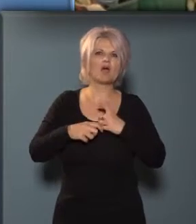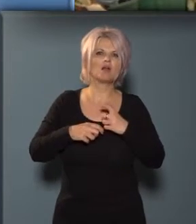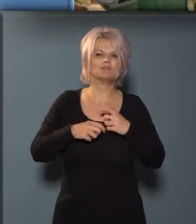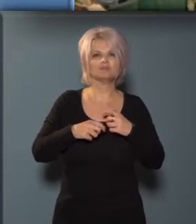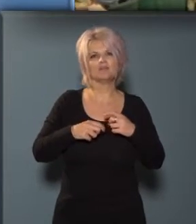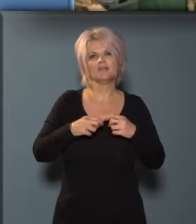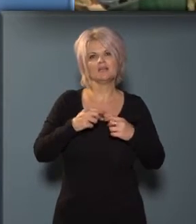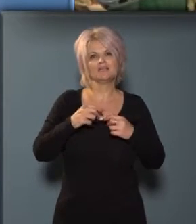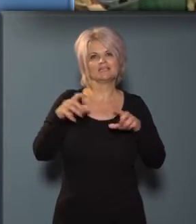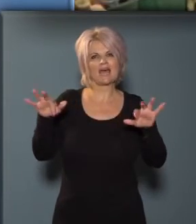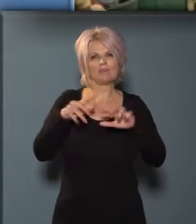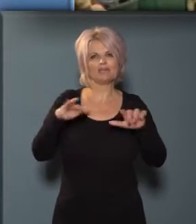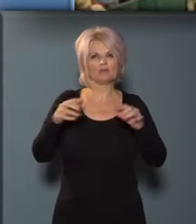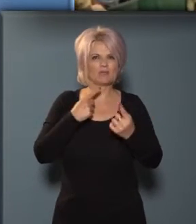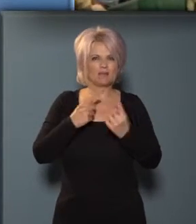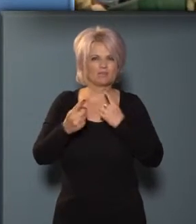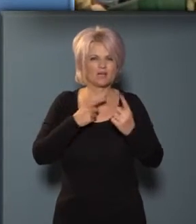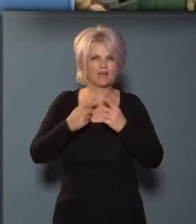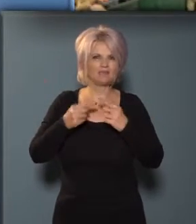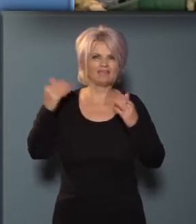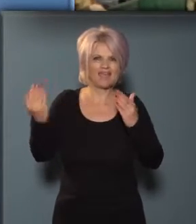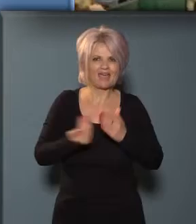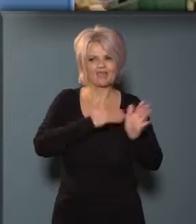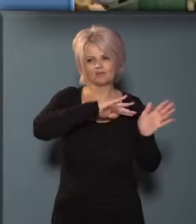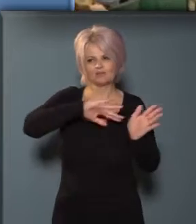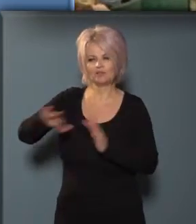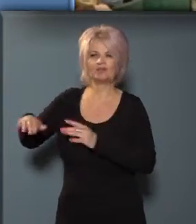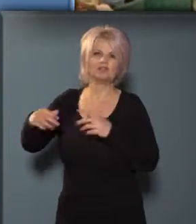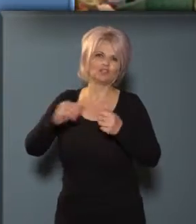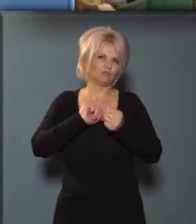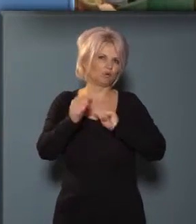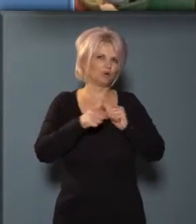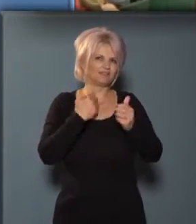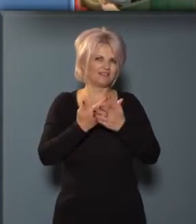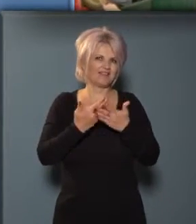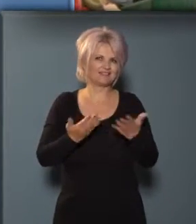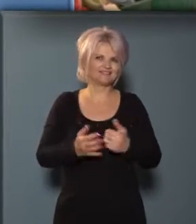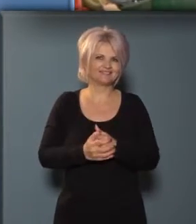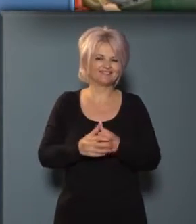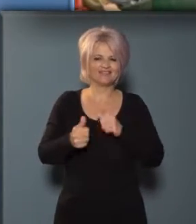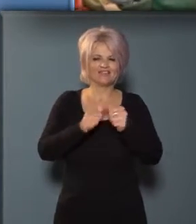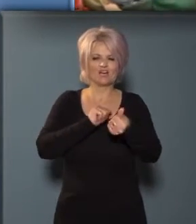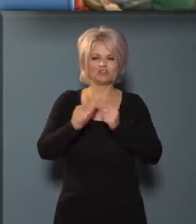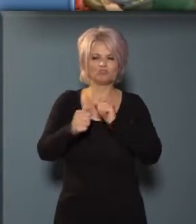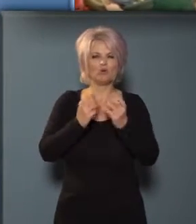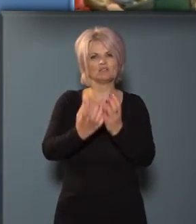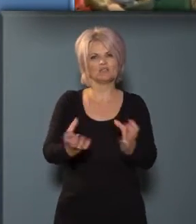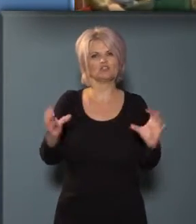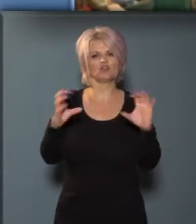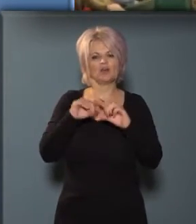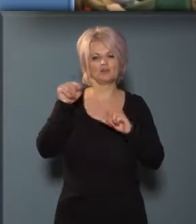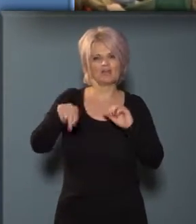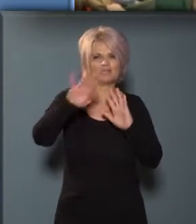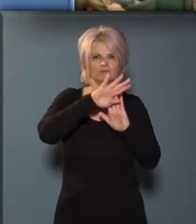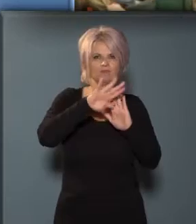elől felálljanak, és közösségi sportot végezzenek? A sportcsarnok, én azt gondolom, hogy pontosan ezt a